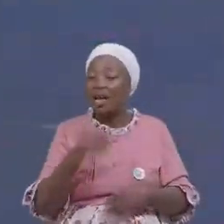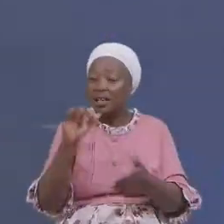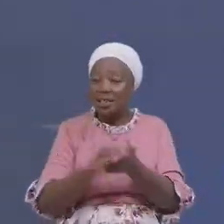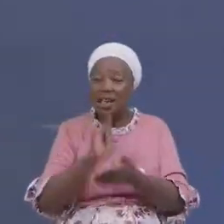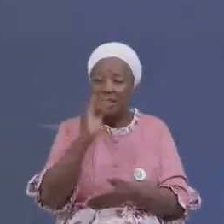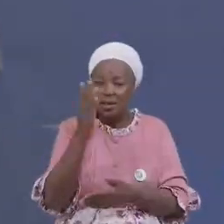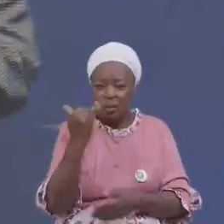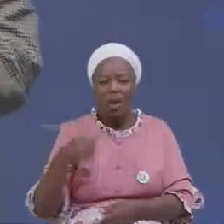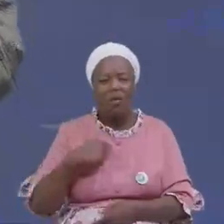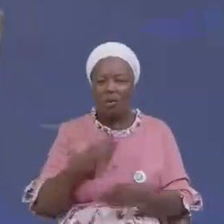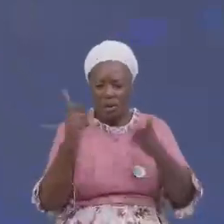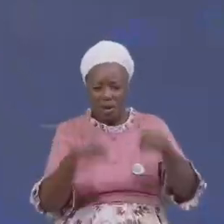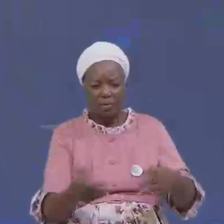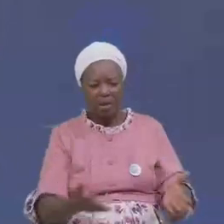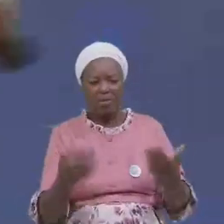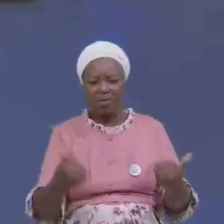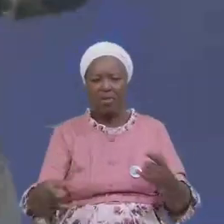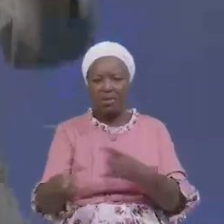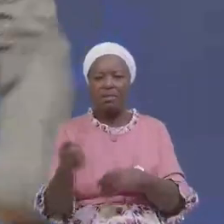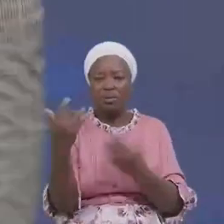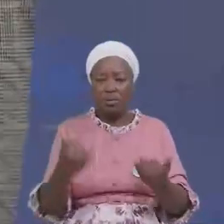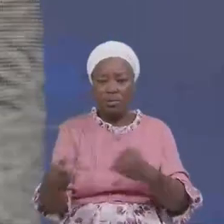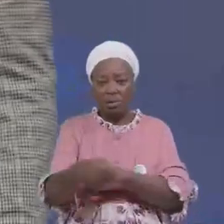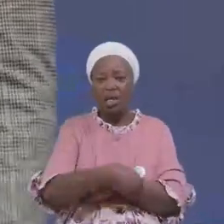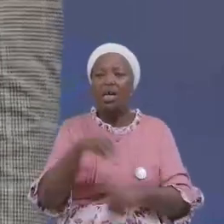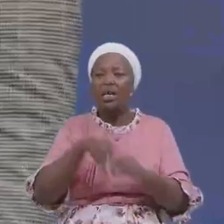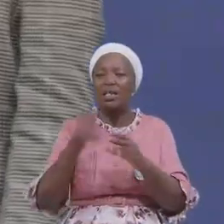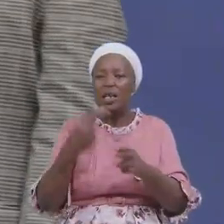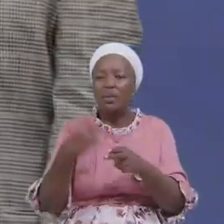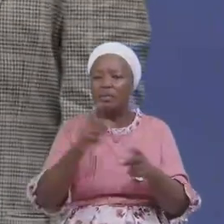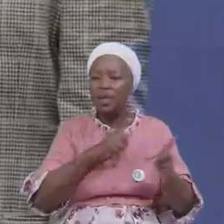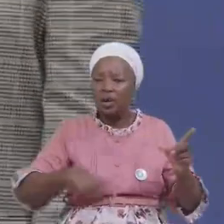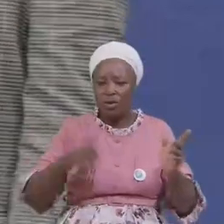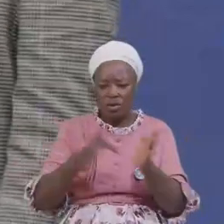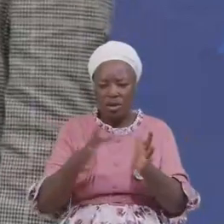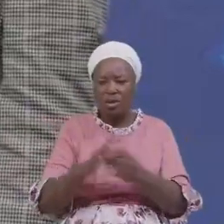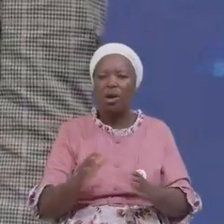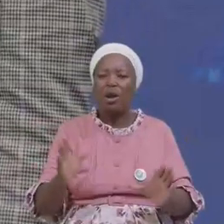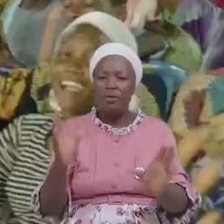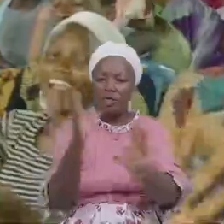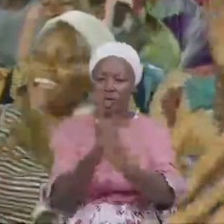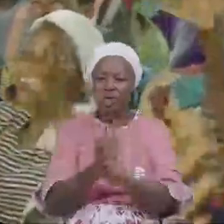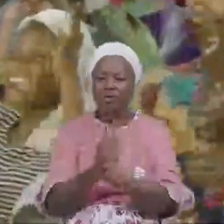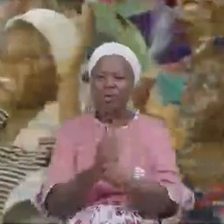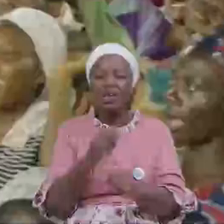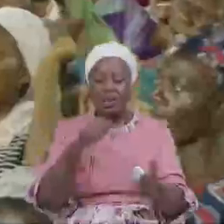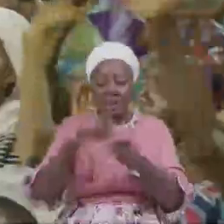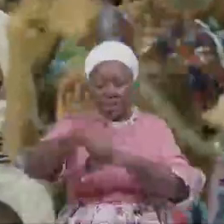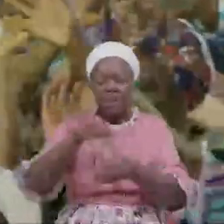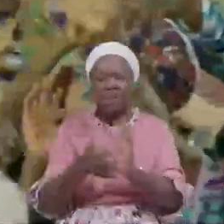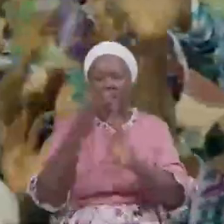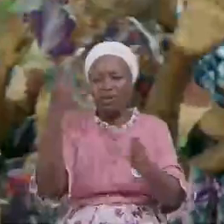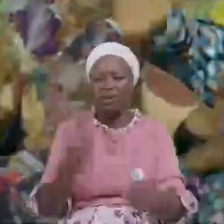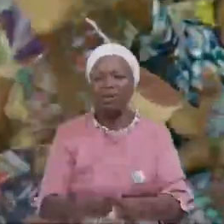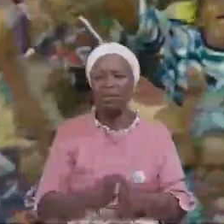nous sommes venus aujourd'hui. Au nom du Seigneur Jésus-Christ, reçois ce soir au nom de Jésus.